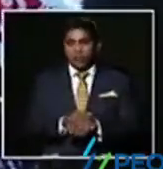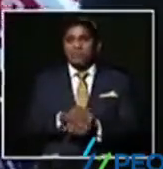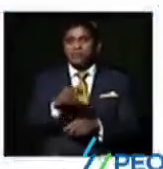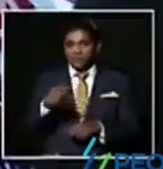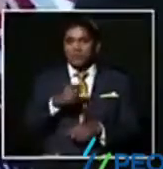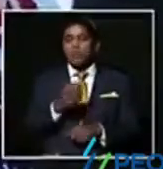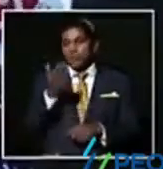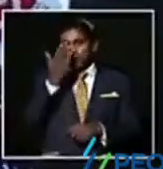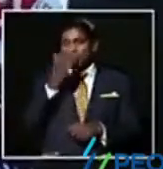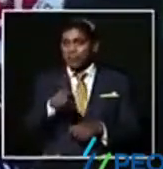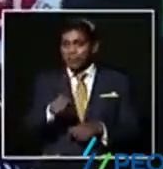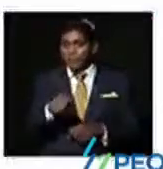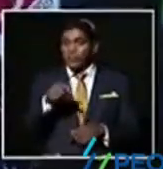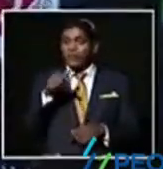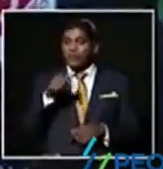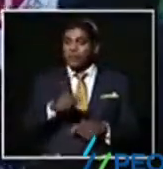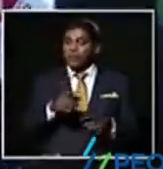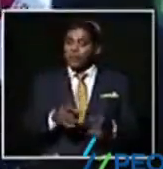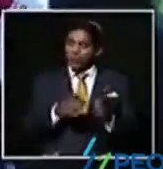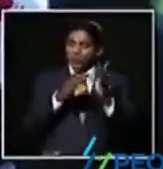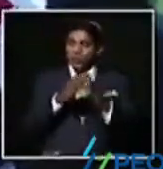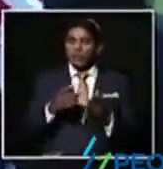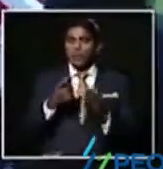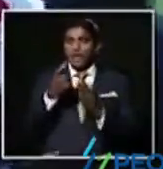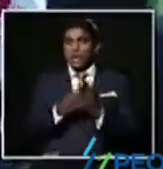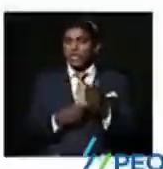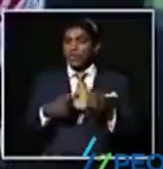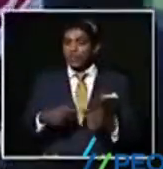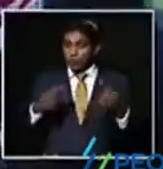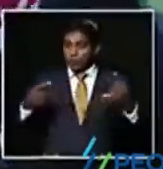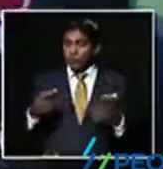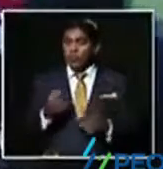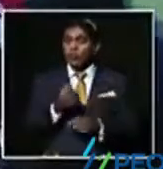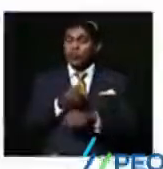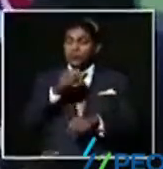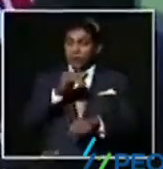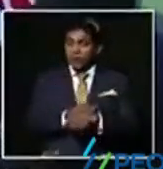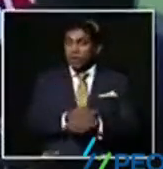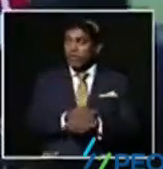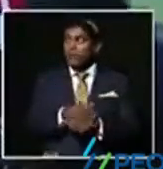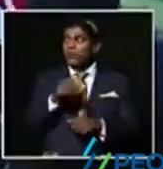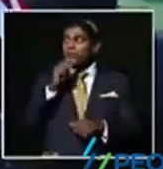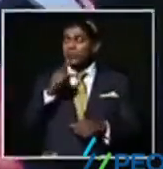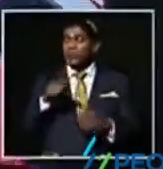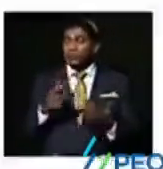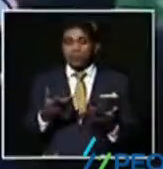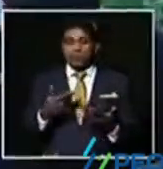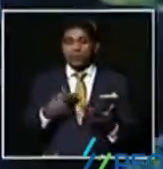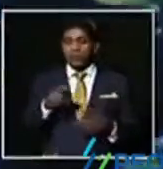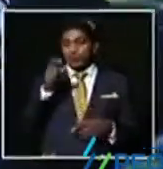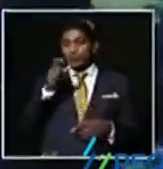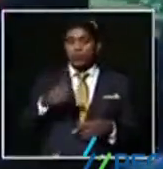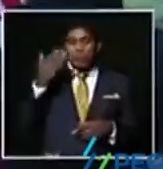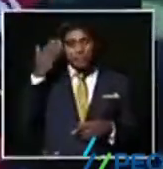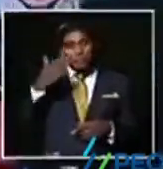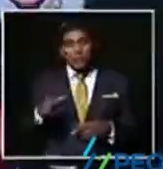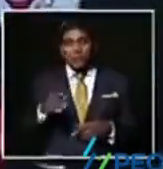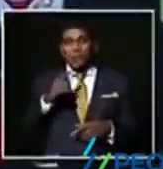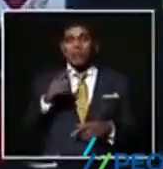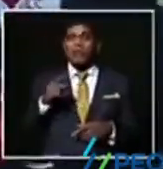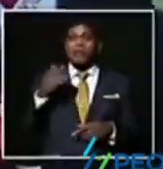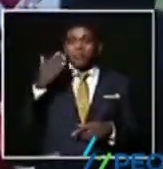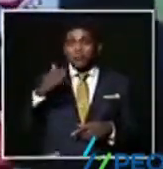අපිට පේන්නේ. ඉතින් මේ විදිහට නීති විරෝධී අත්අඩංගුවටගෙන මේ විදිහට මේ මරණයට පස්සේ පසු